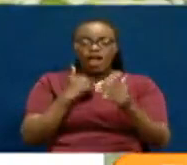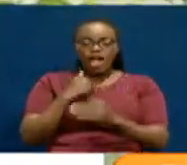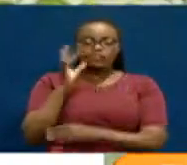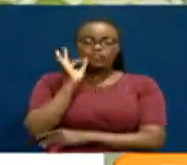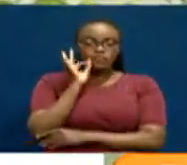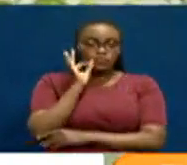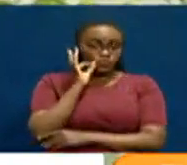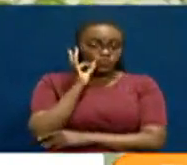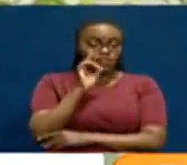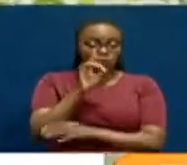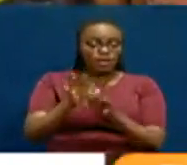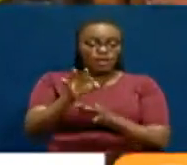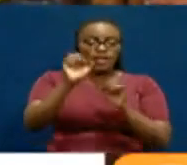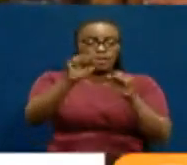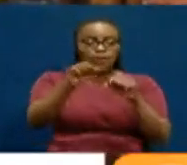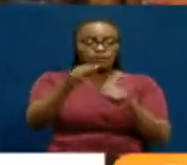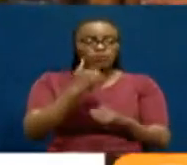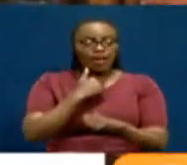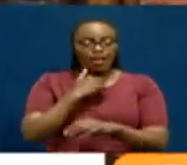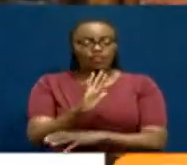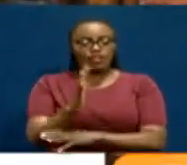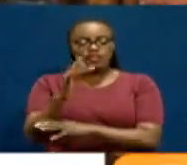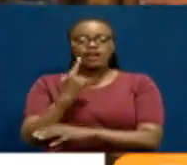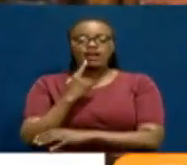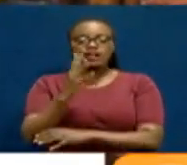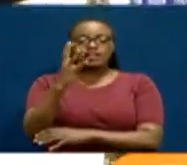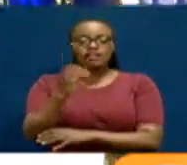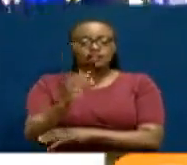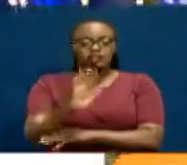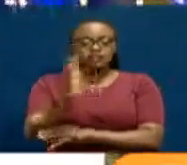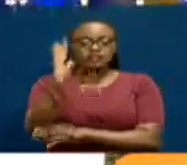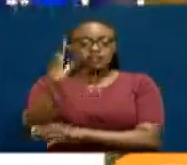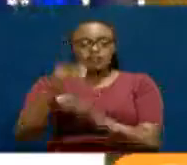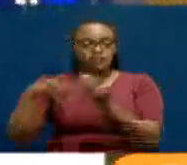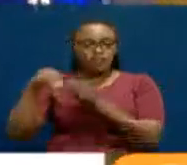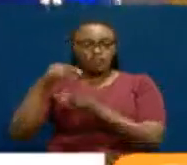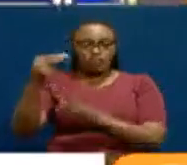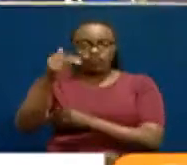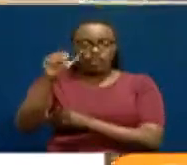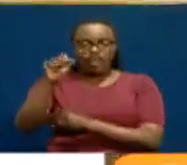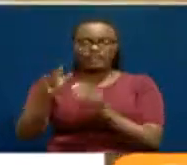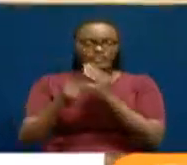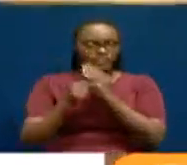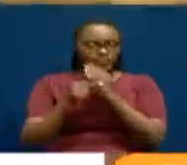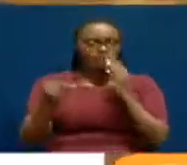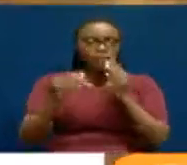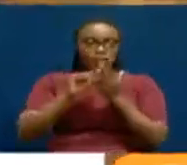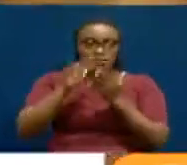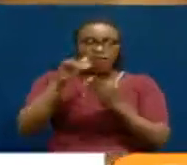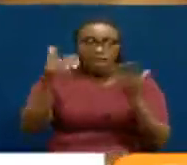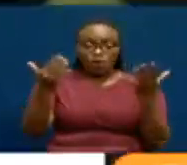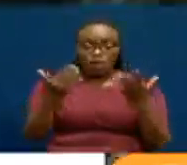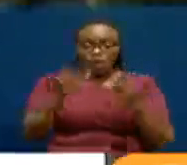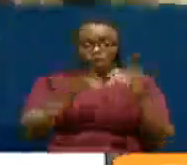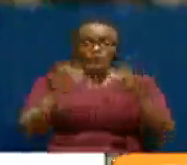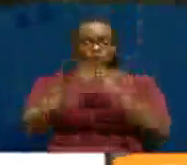matunda. Ekari moja ina uwezo wa kuwa na miti 140. Parachichi aina ya Hass ni maarufu hasa katika soko la